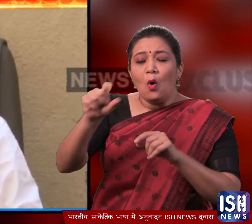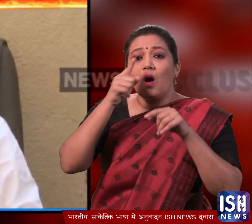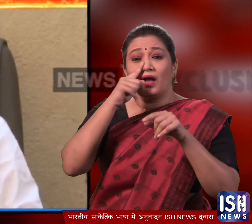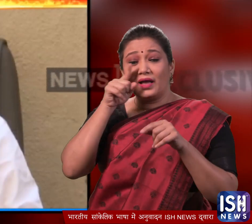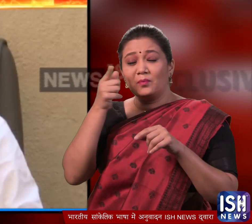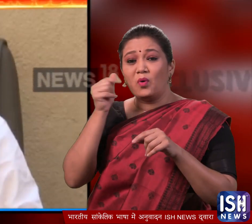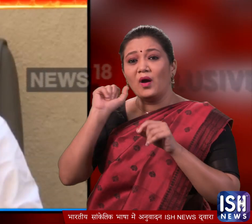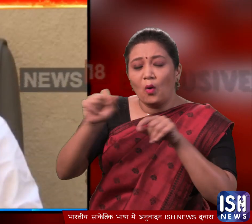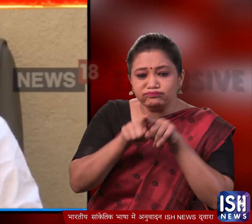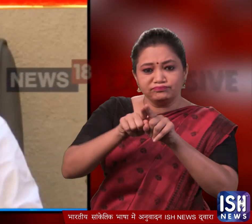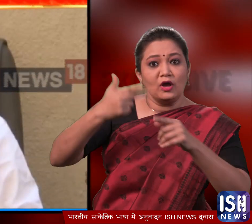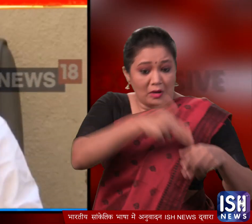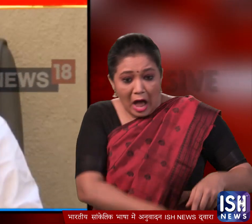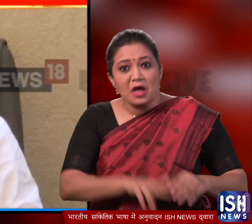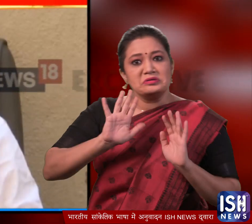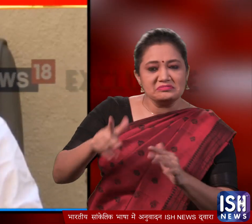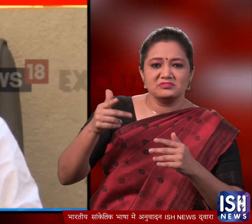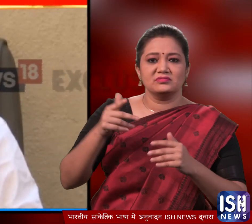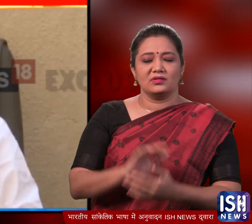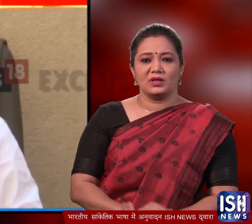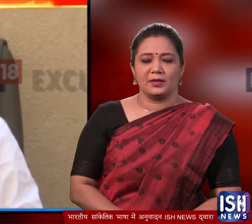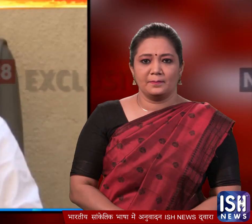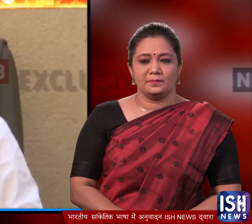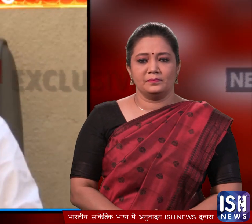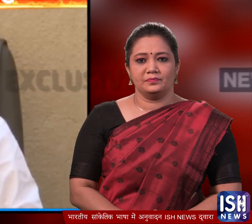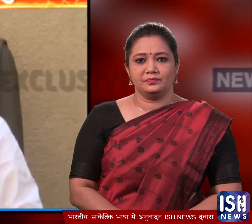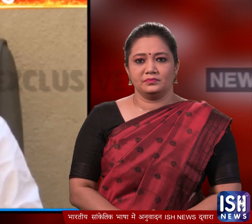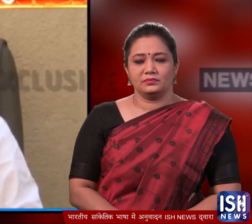उसकी एक माशूका भी है जो बंदूक के साथ थी,